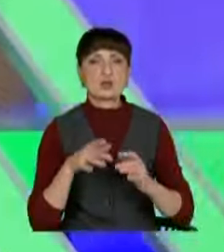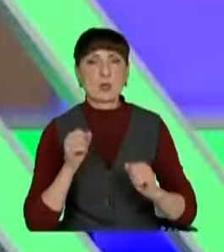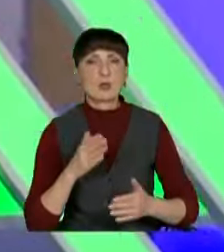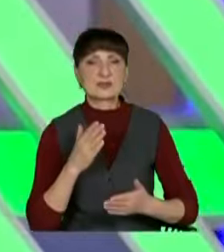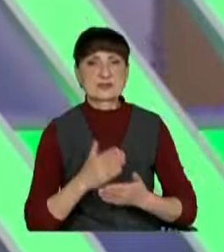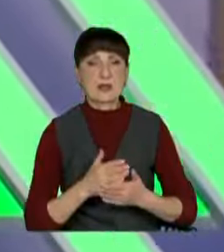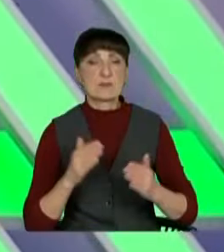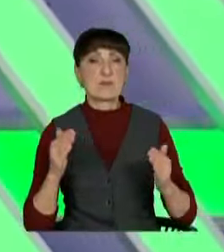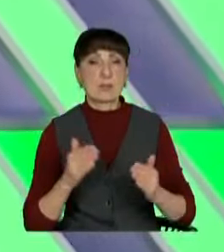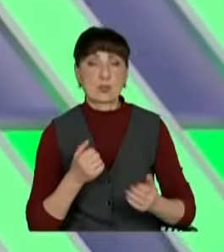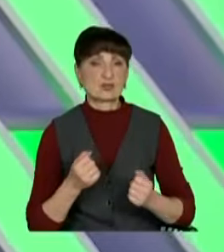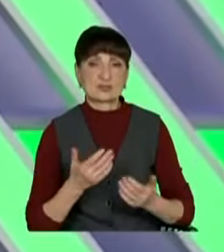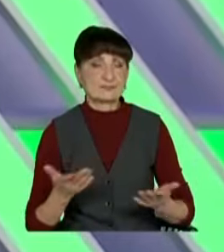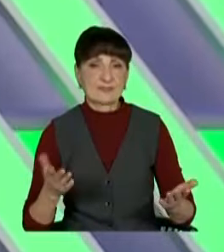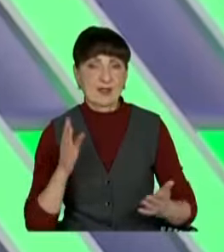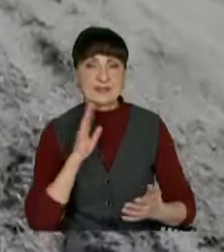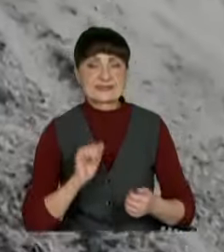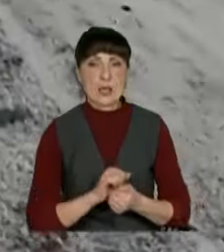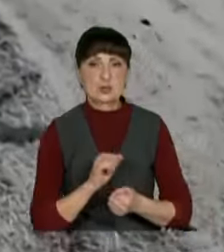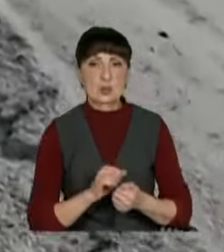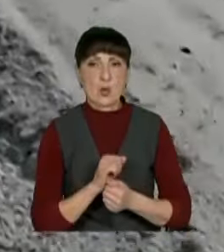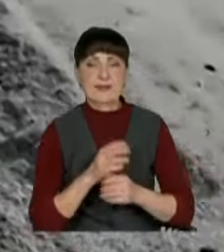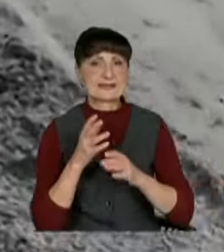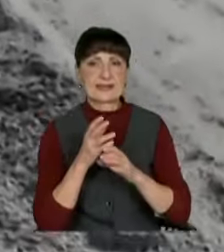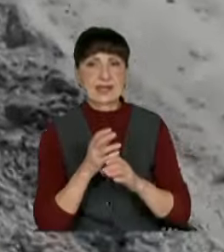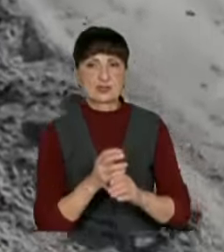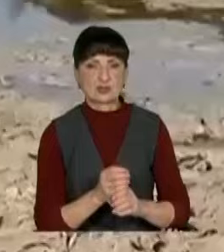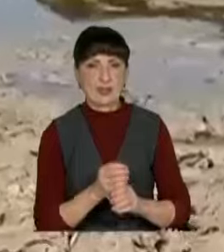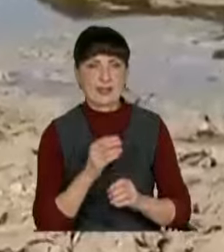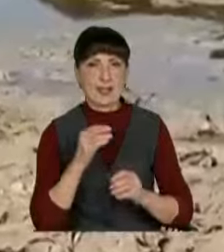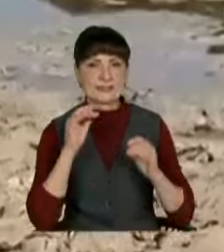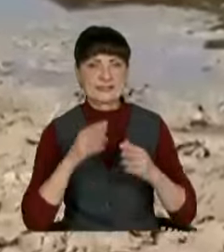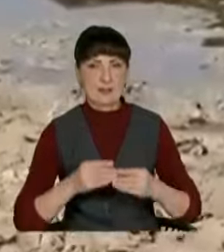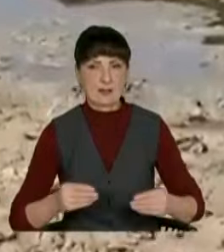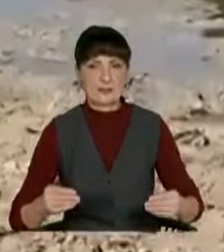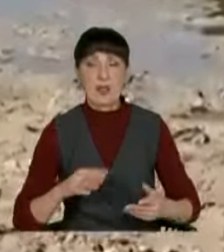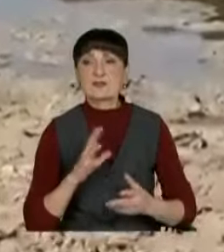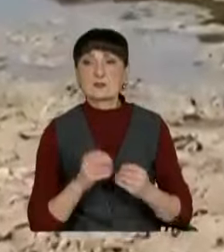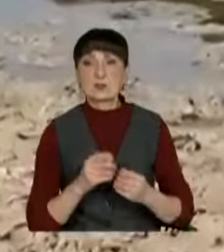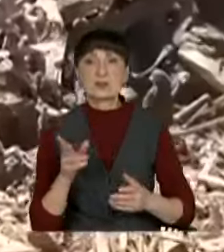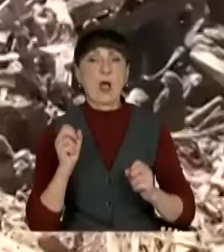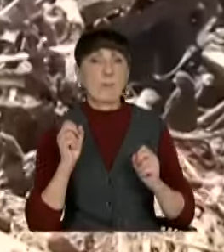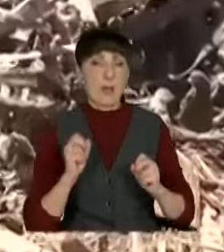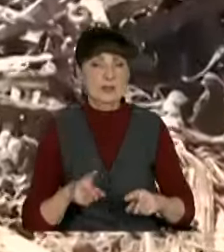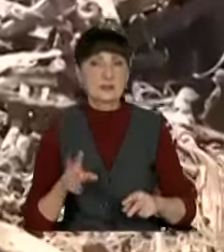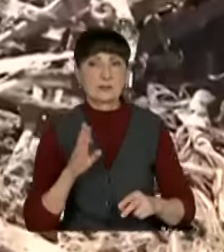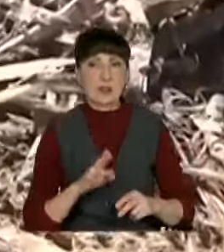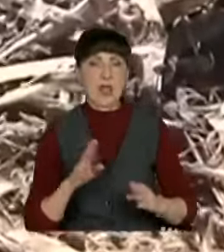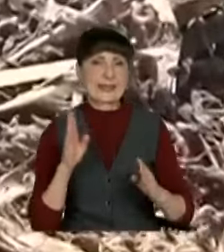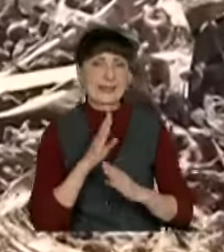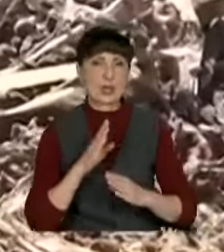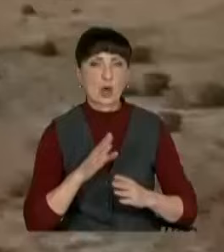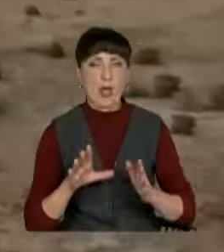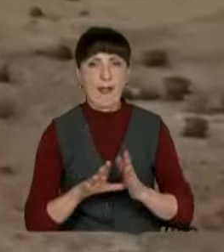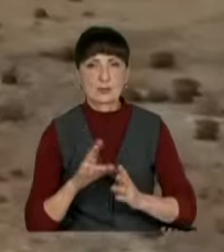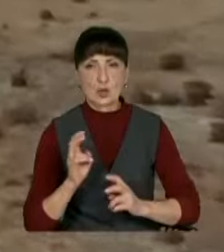стать менее устойчивыми из-за засухи и сокращения таяния снегов. Это, в свою очередь, создаст угрозу для гидроэлектростанций